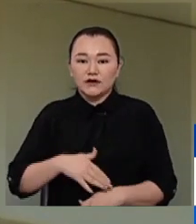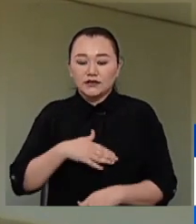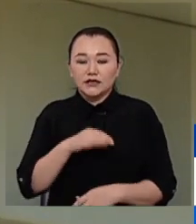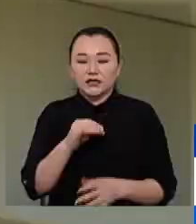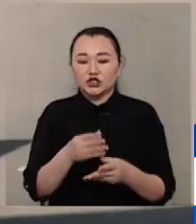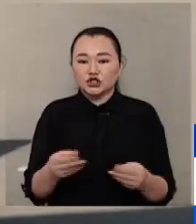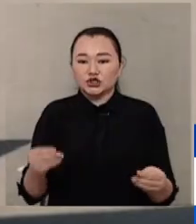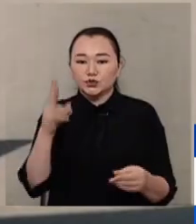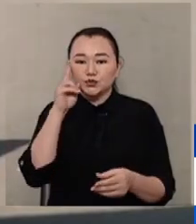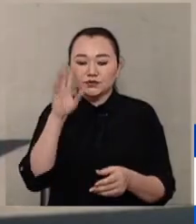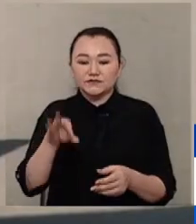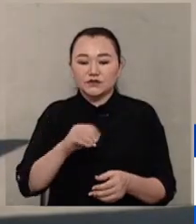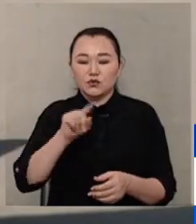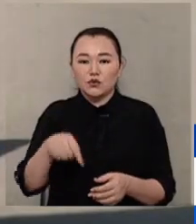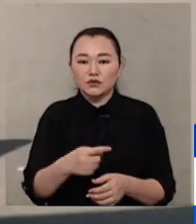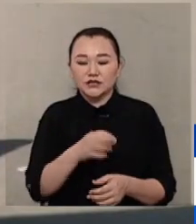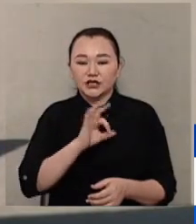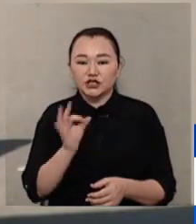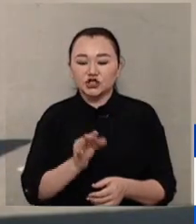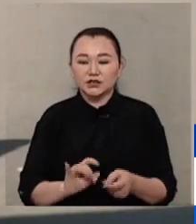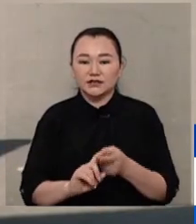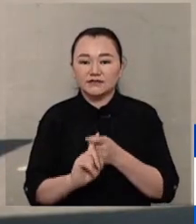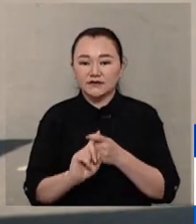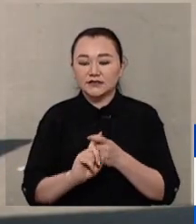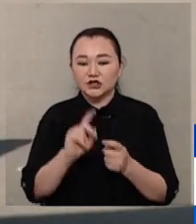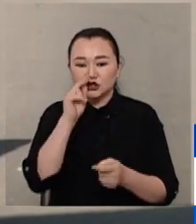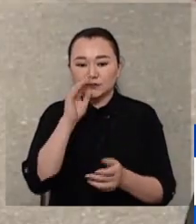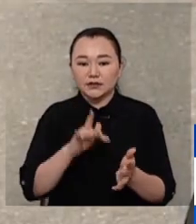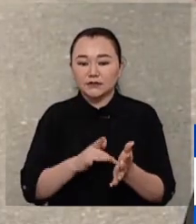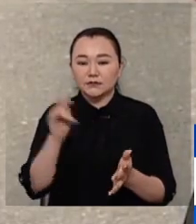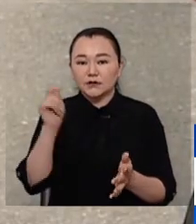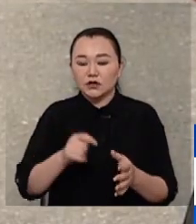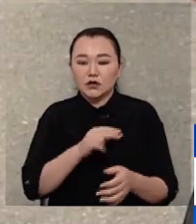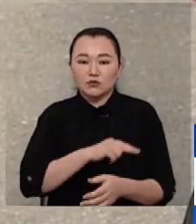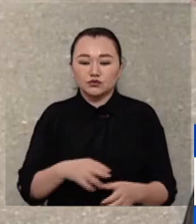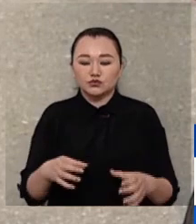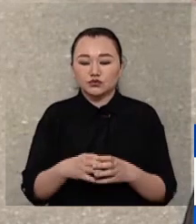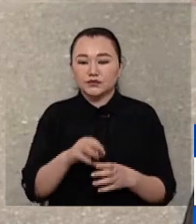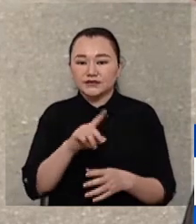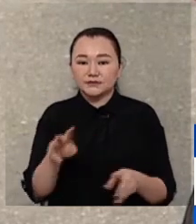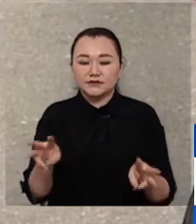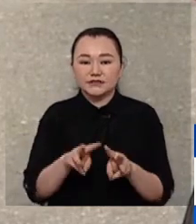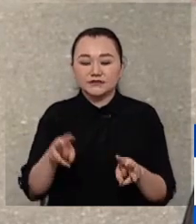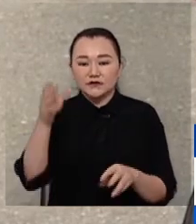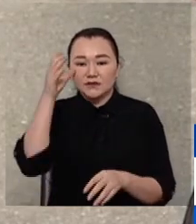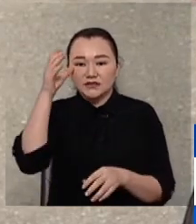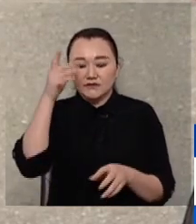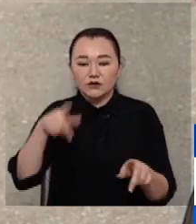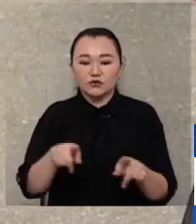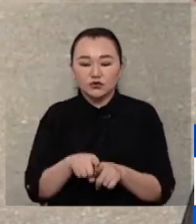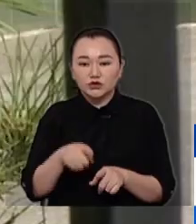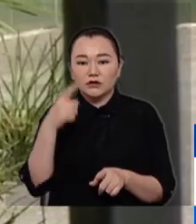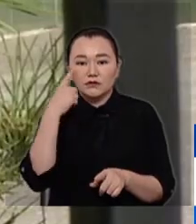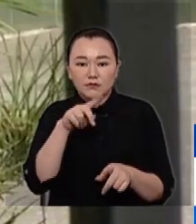стул. У всех острая кишечная инфекция. В Шымкент прибыла рабочая группа из Министерства просвещения. Они тоже